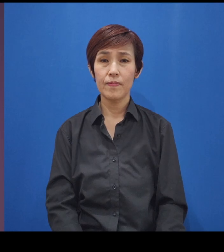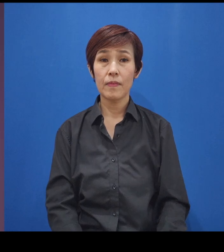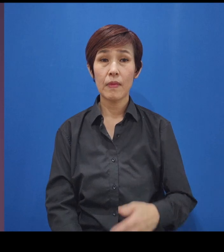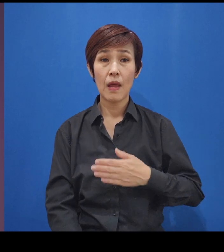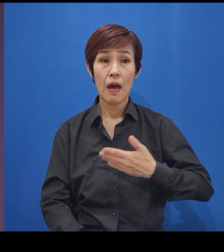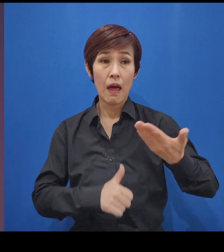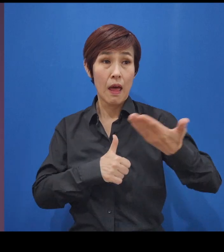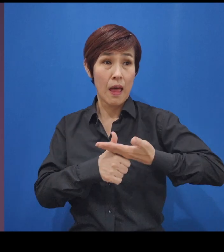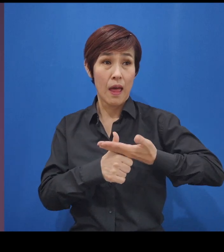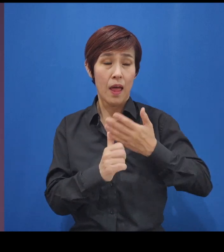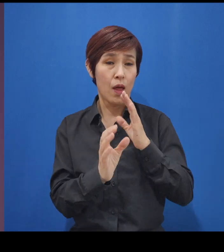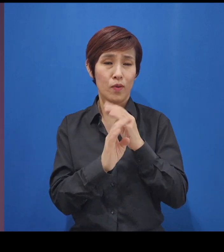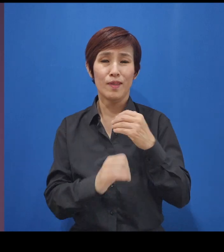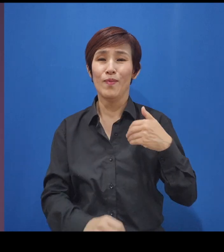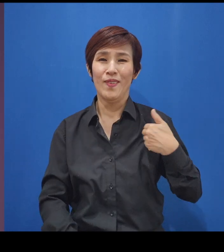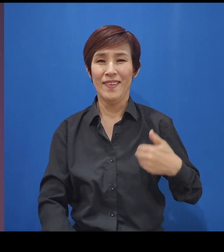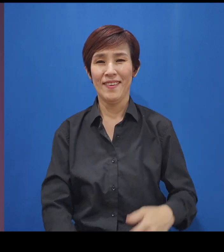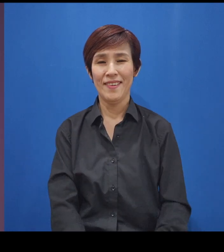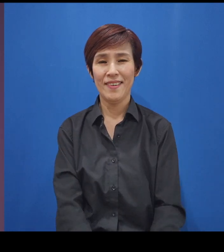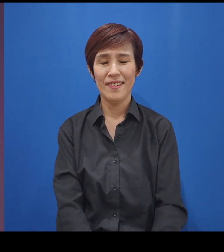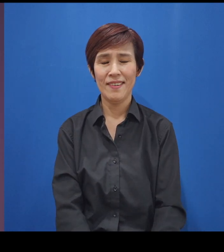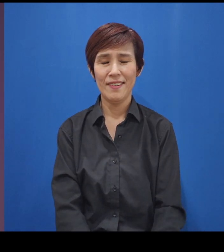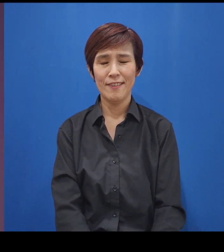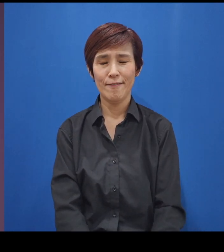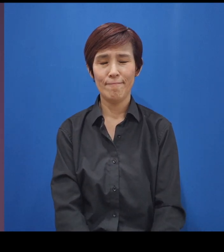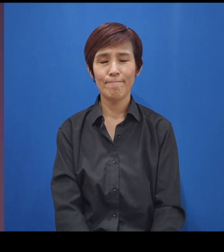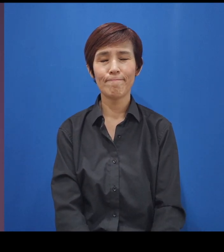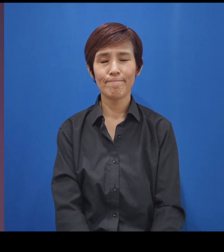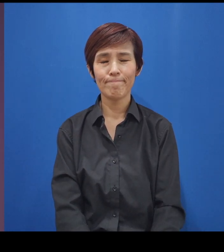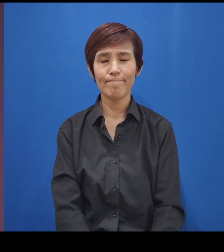언제 떼일지 모르는 이 직분.